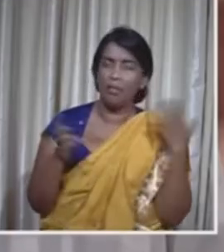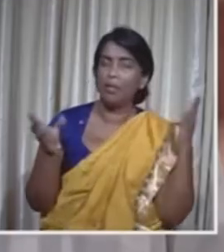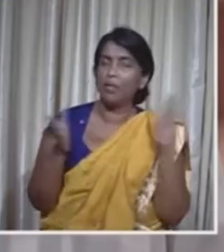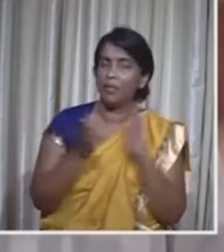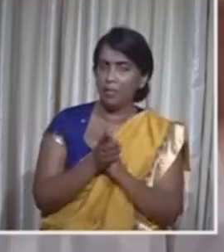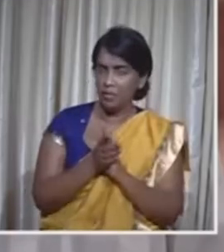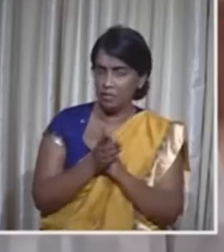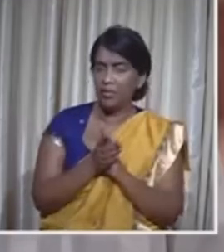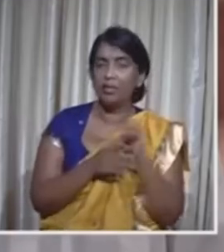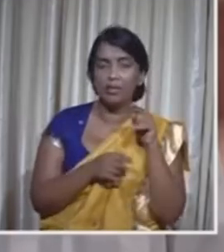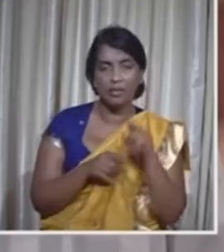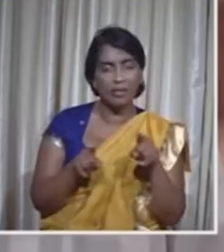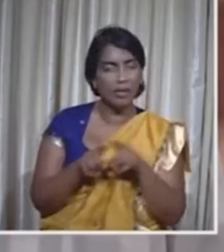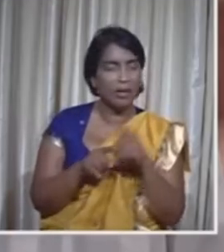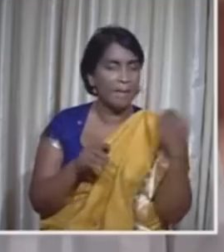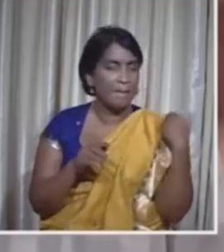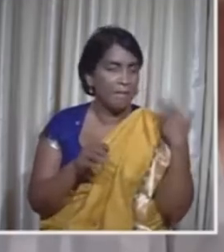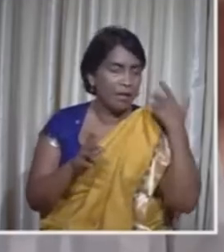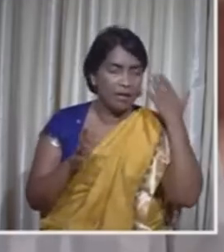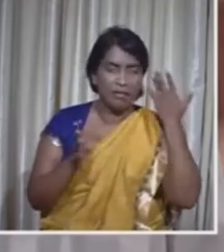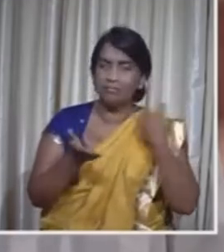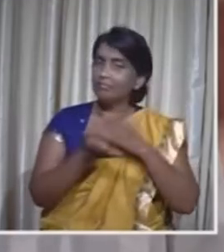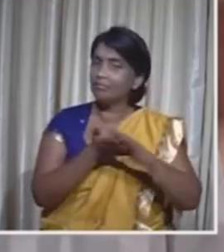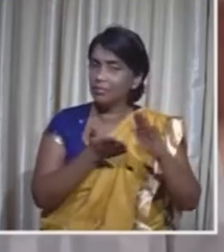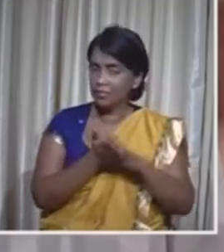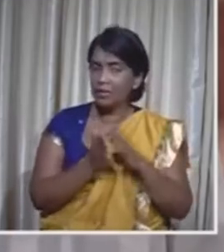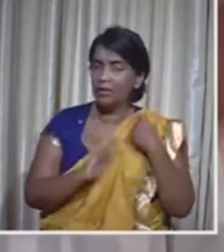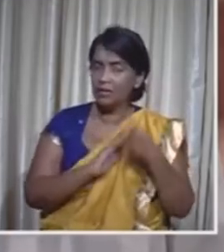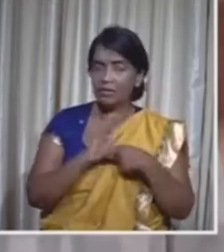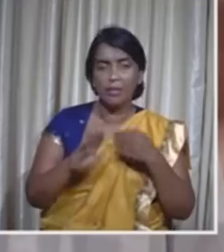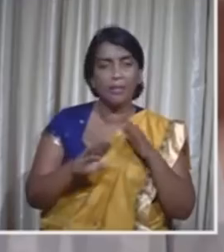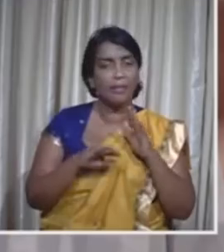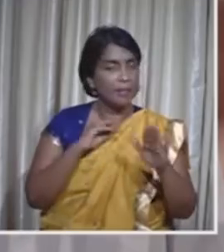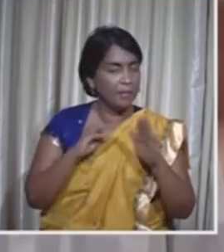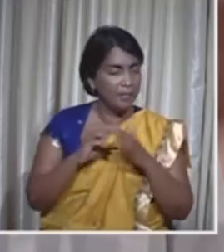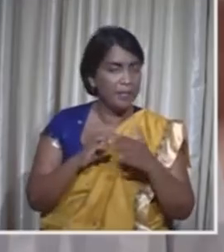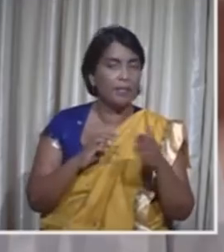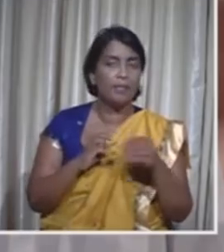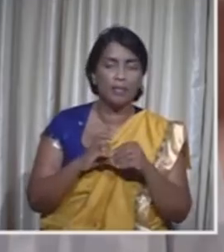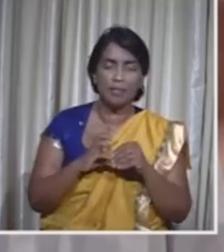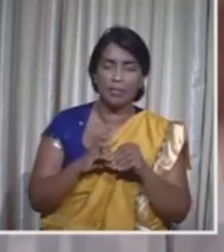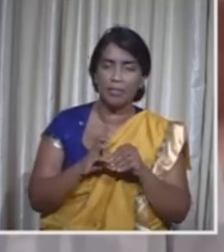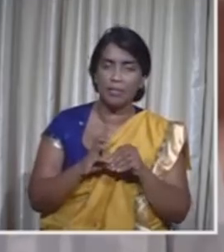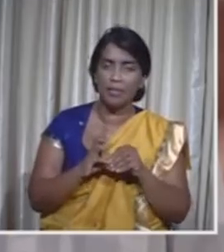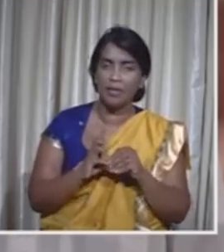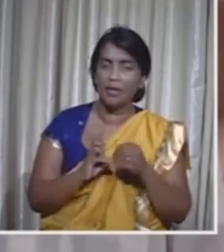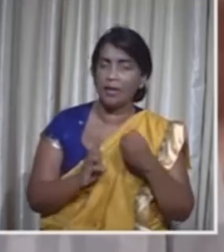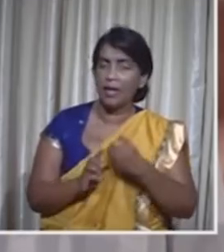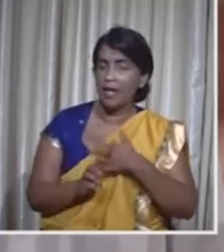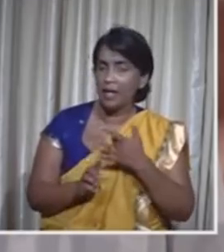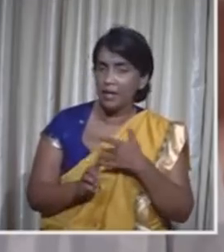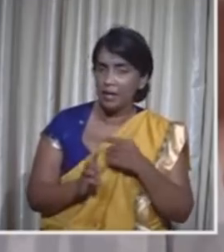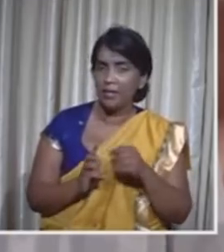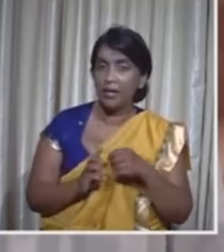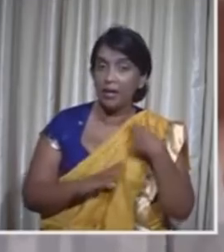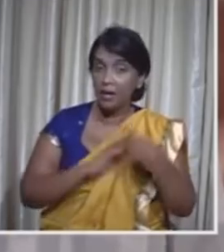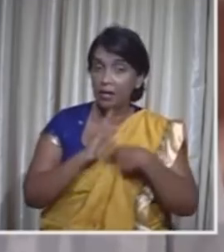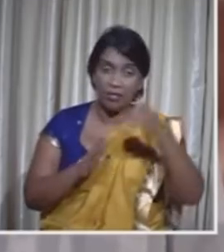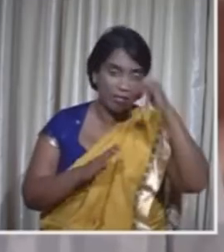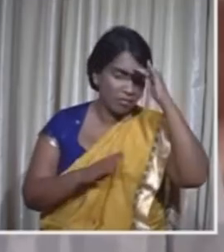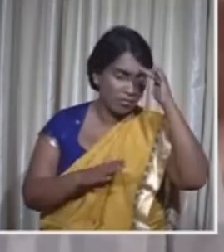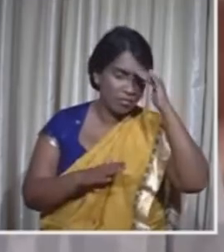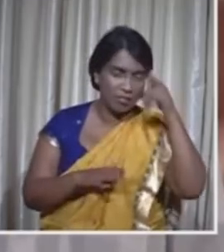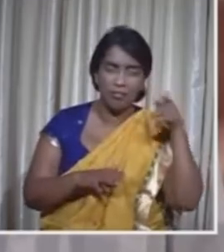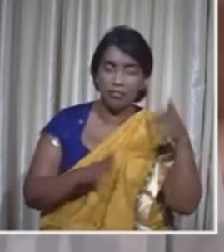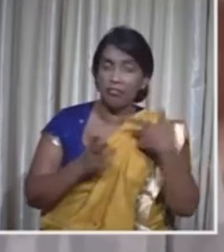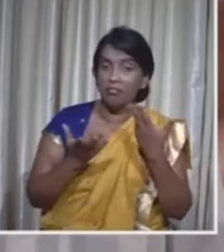ஒரு சகோதர உணர்வு சிங்கள தலைவர்களுக்கு வராத வரைக்கும், இதைவிட மோசமான பொருளாதார சிந்தனைக்குள்ளும், இதைவிட மிக